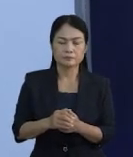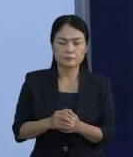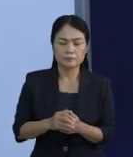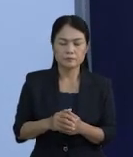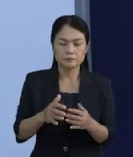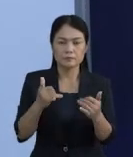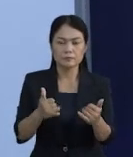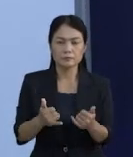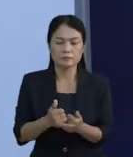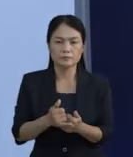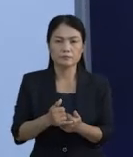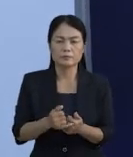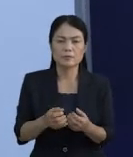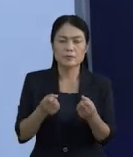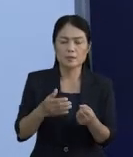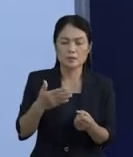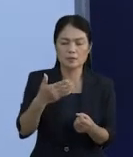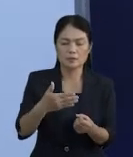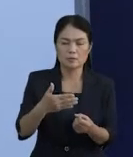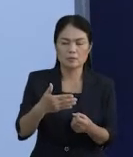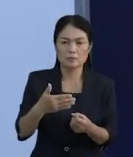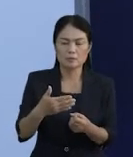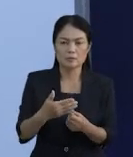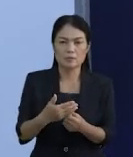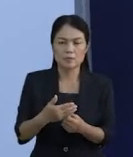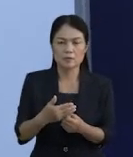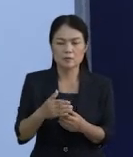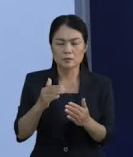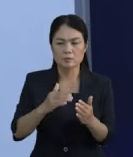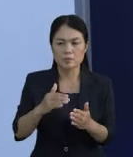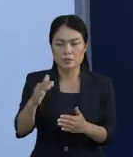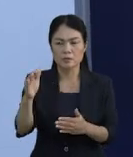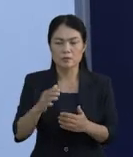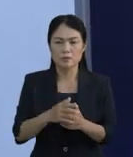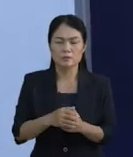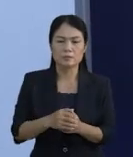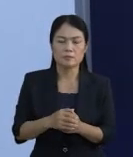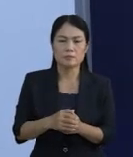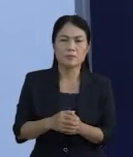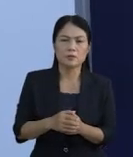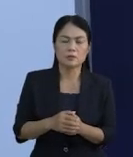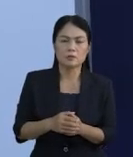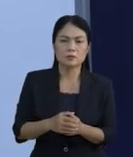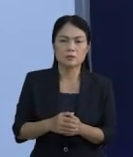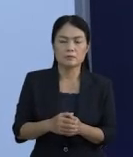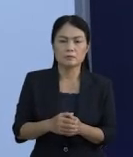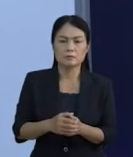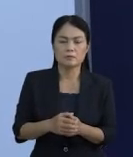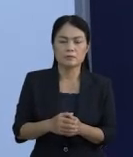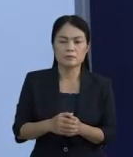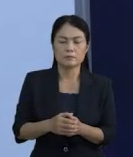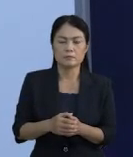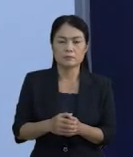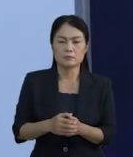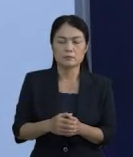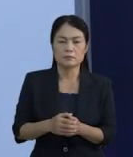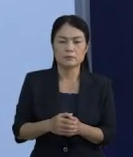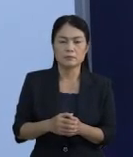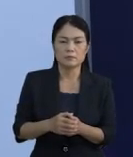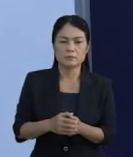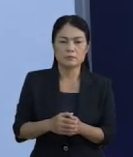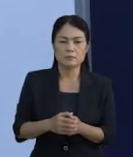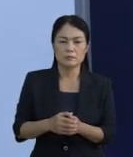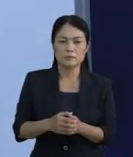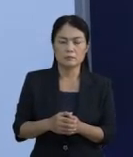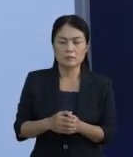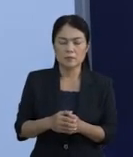lại ní vía phạm má phạm buồn sàn nó còn nè bờ dương bằng cốt láng lại ní vía tới chia phạm má đọc sàn này nè